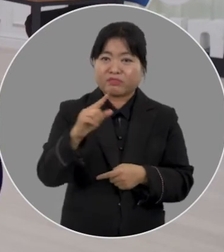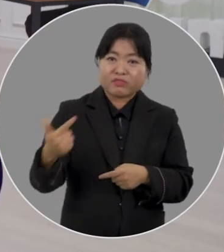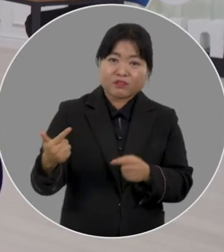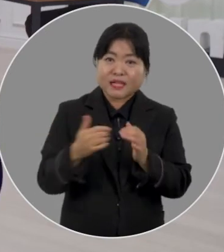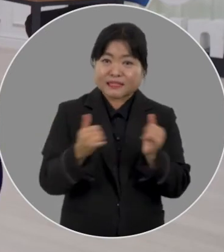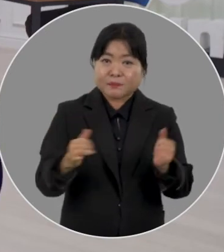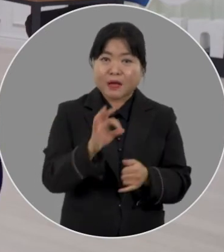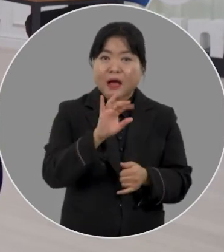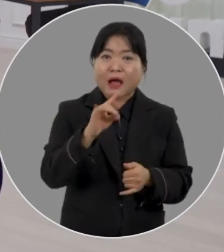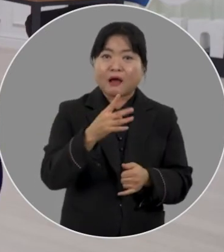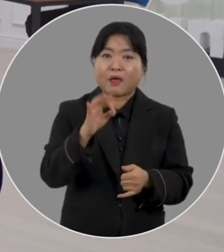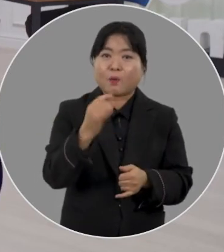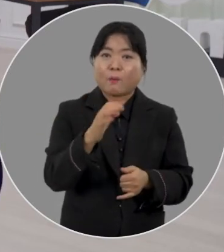밀턴이라고